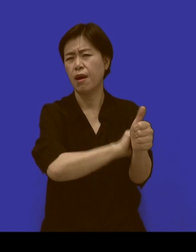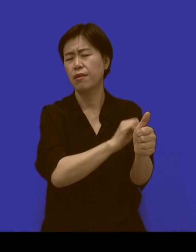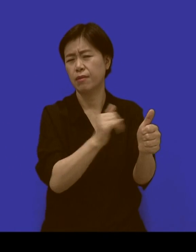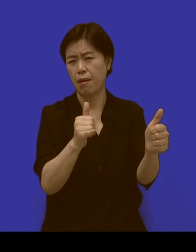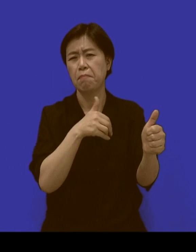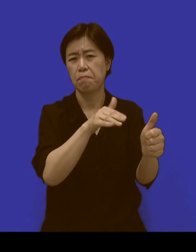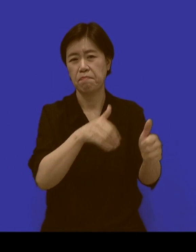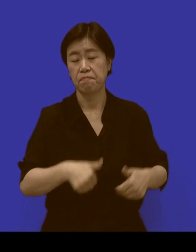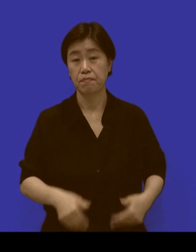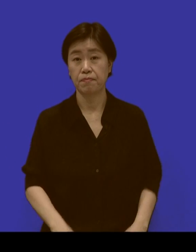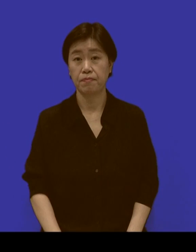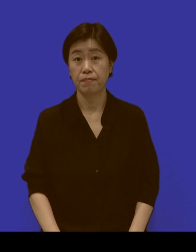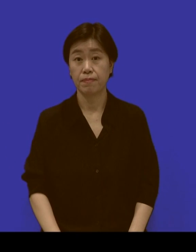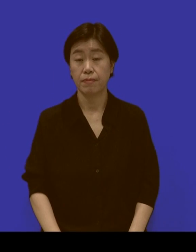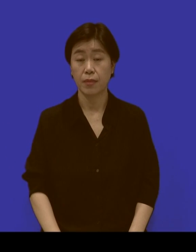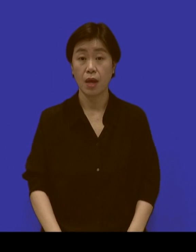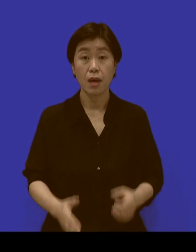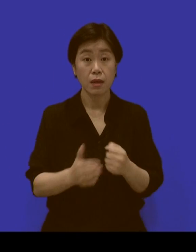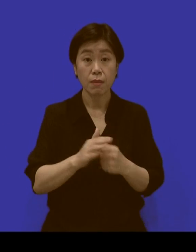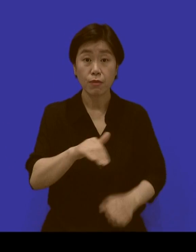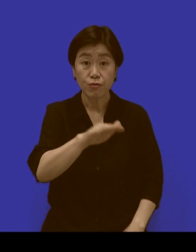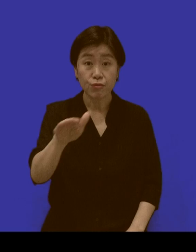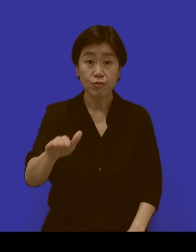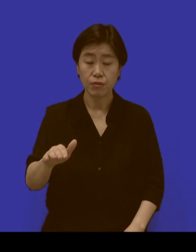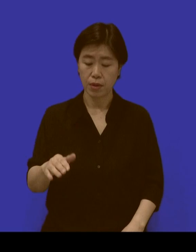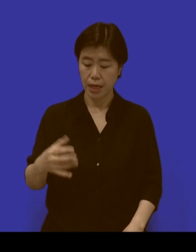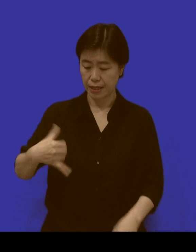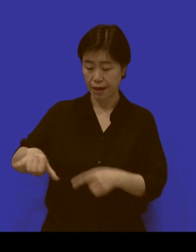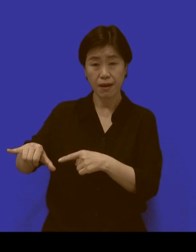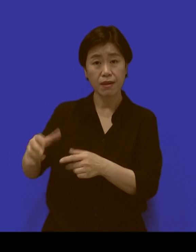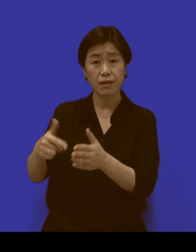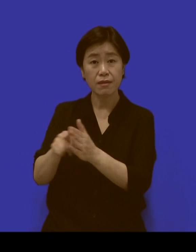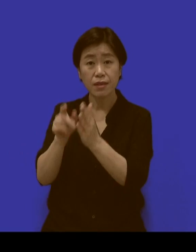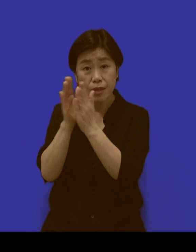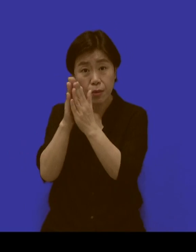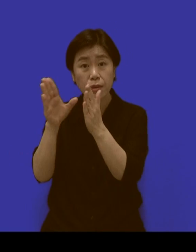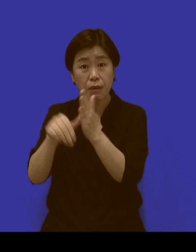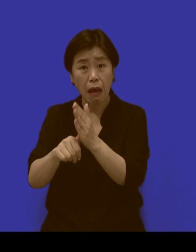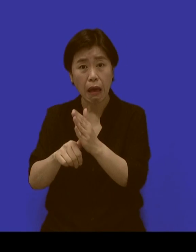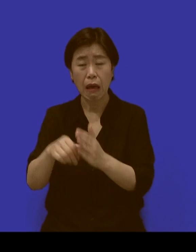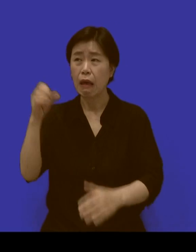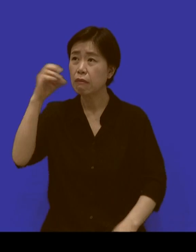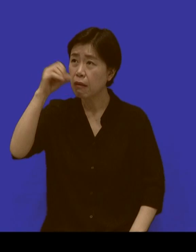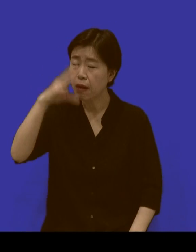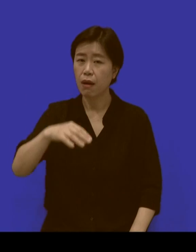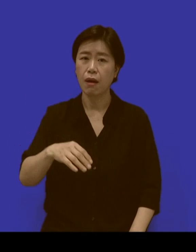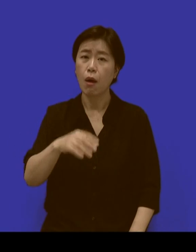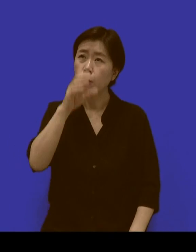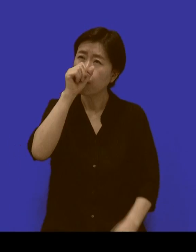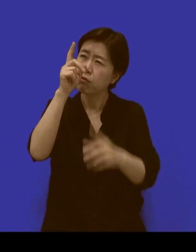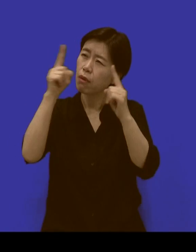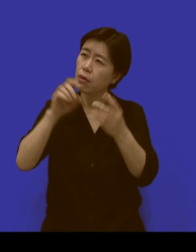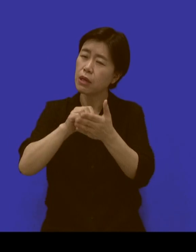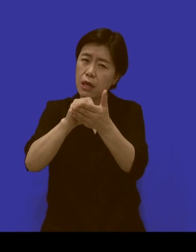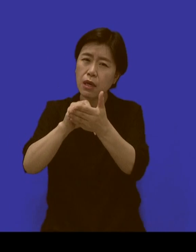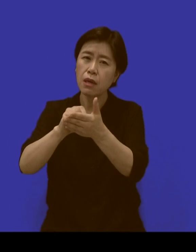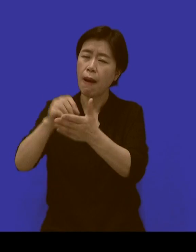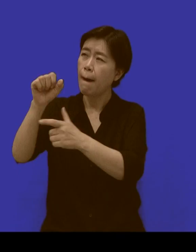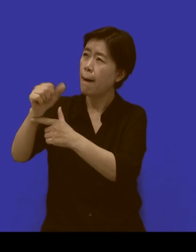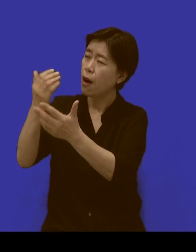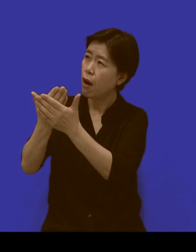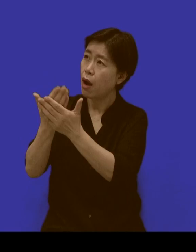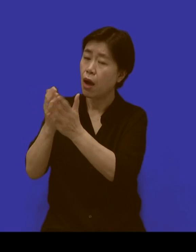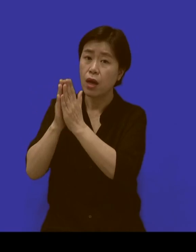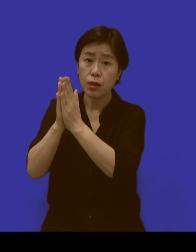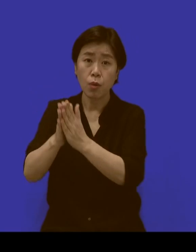아니겠어요? 그러니까 우리가 막연히 자녀들을 위해서 20대 수능 잘 보게 해주세요, 명문대 가게 해주세요, 좋은 데 가게 해주세요가 아니라